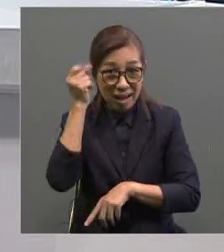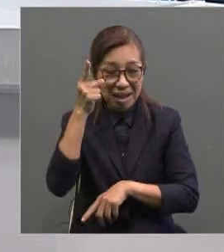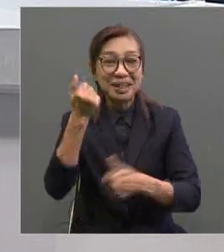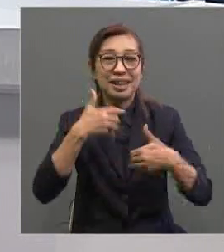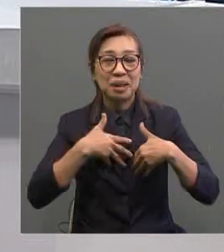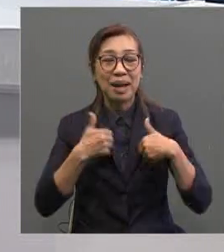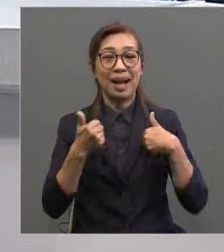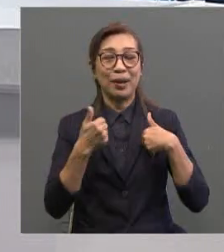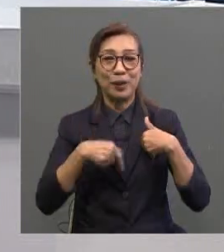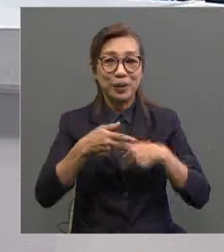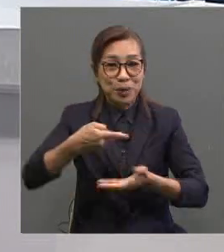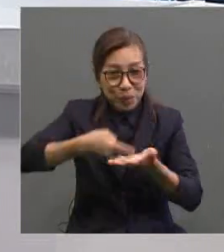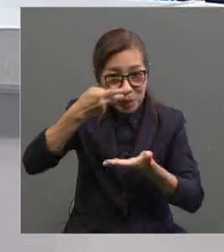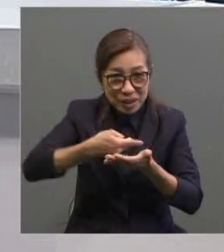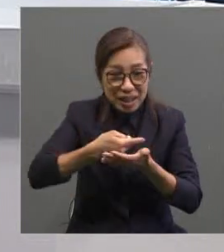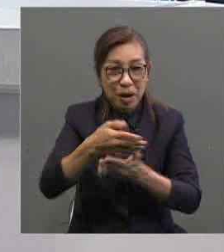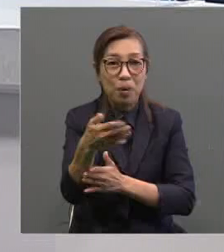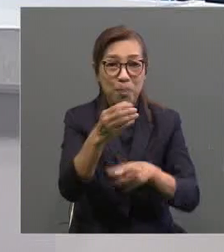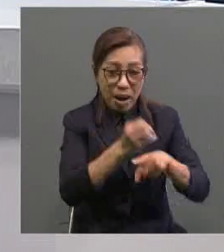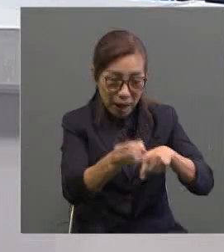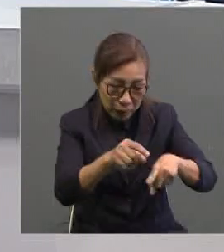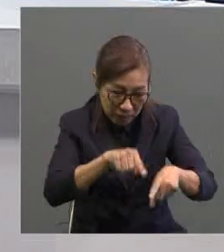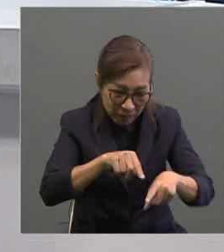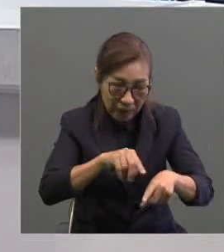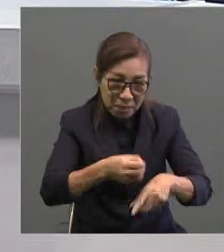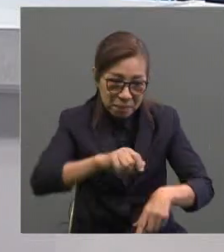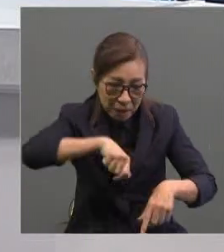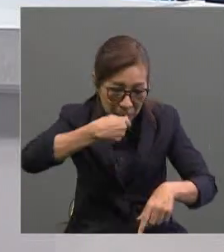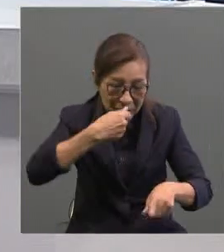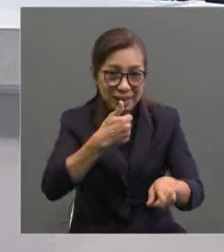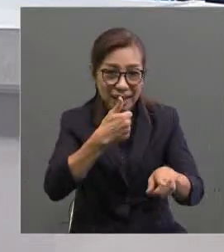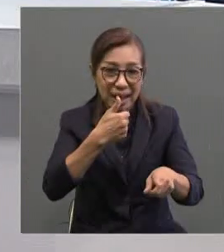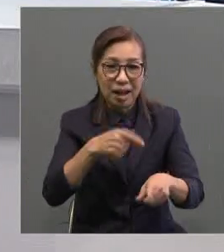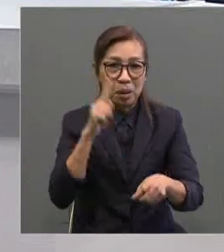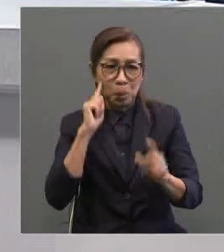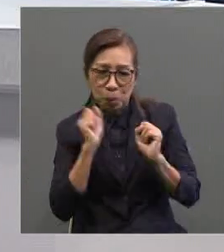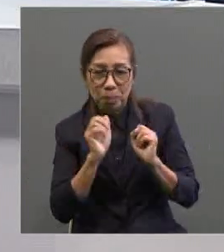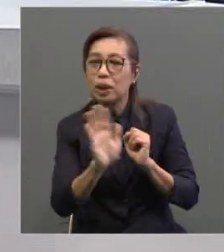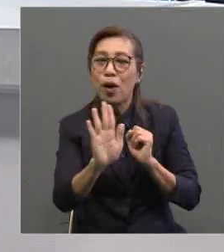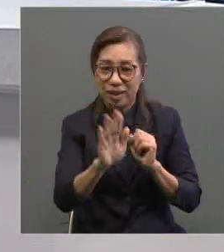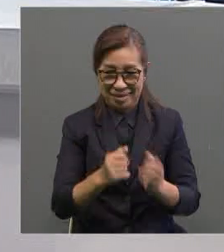ที่จะกินพวกก๋วยเตี๋ยวลูกชิ้นปลานะฮะเช่นปลาใสๆอะไรอย่างนี้ถือกล้วยอย่างนี้นะ